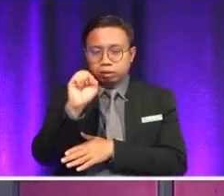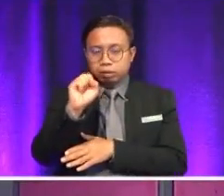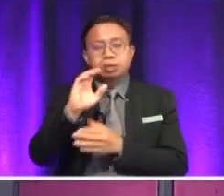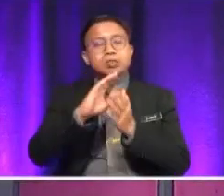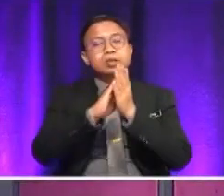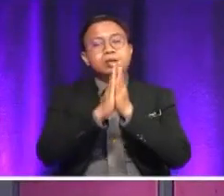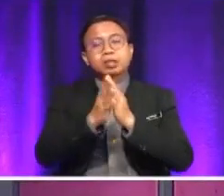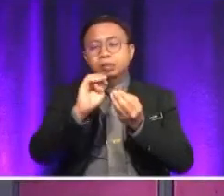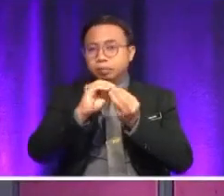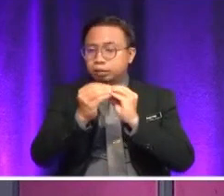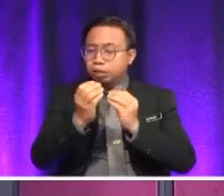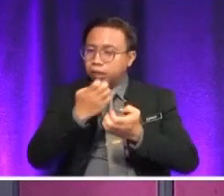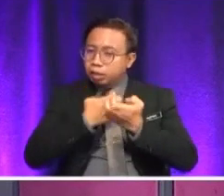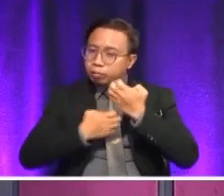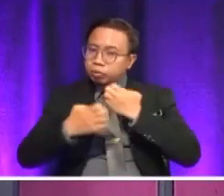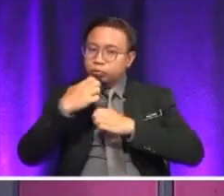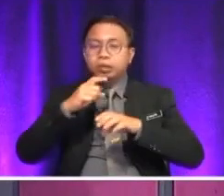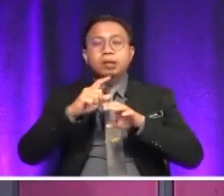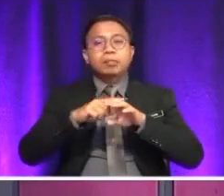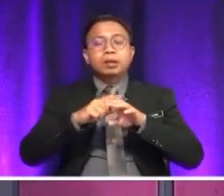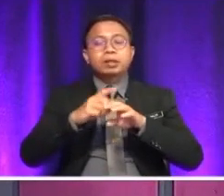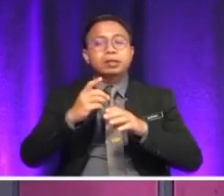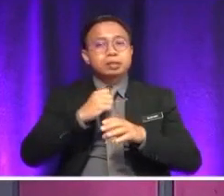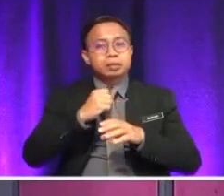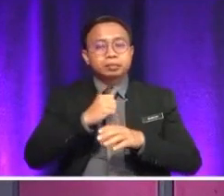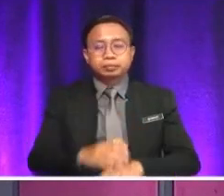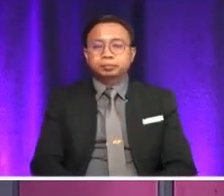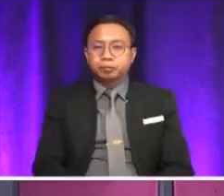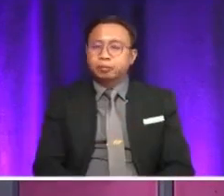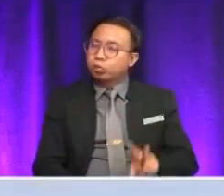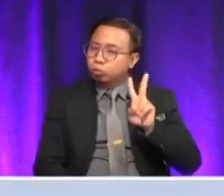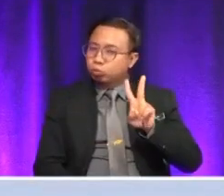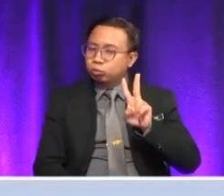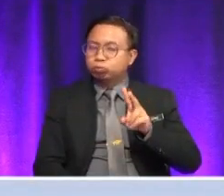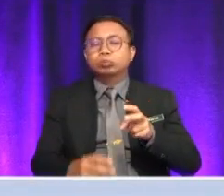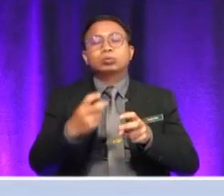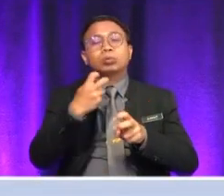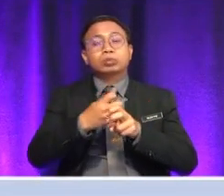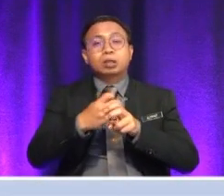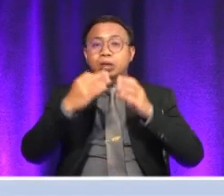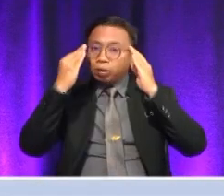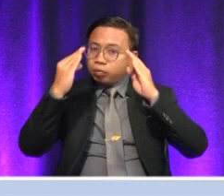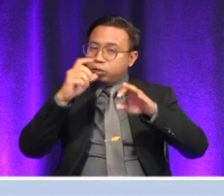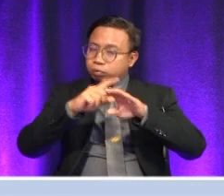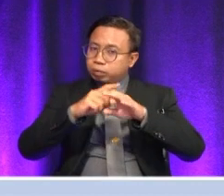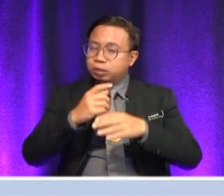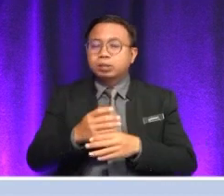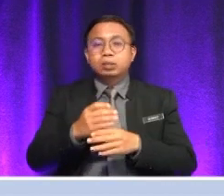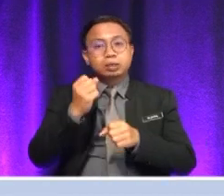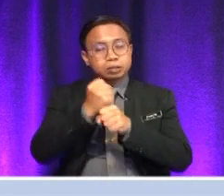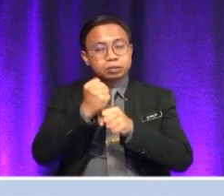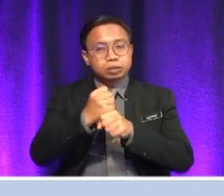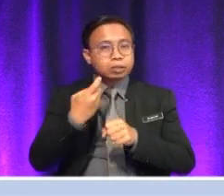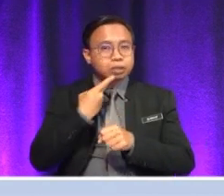masalahlah emosi pada diri tak stabil. Okey, yang kedua, suka fokus terhadap pekerjaan yang dilakukan. Saya cakap